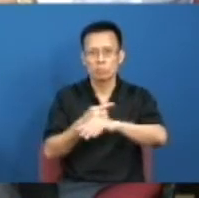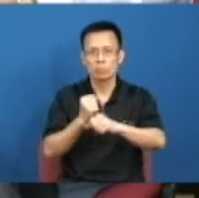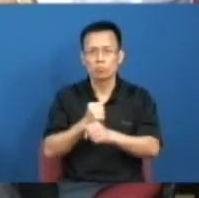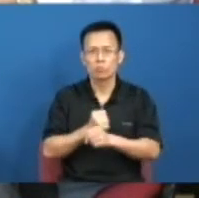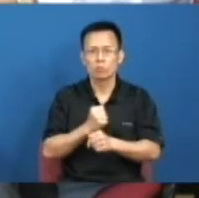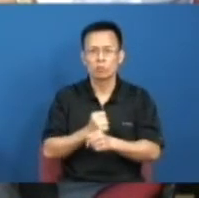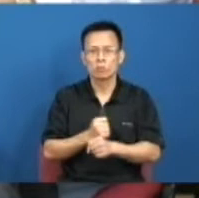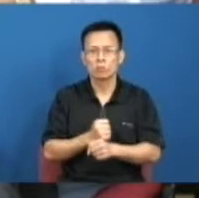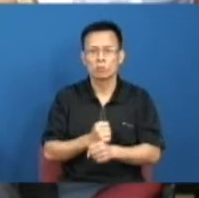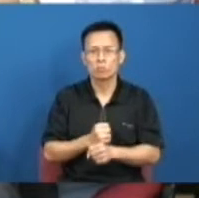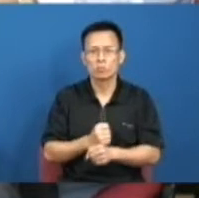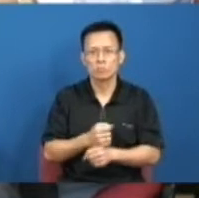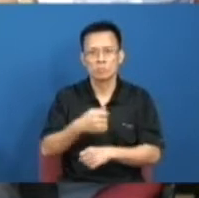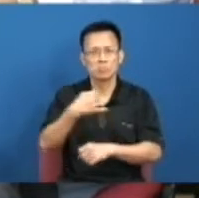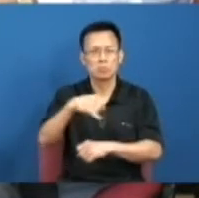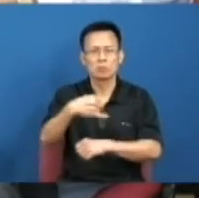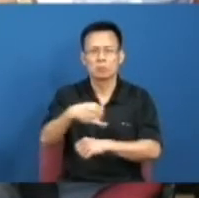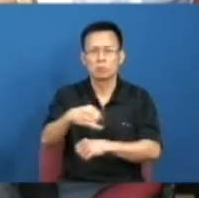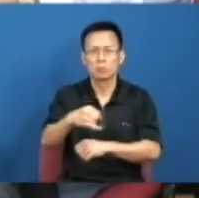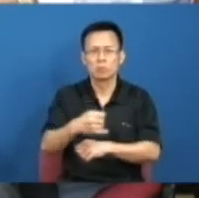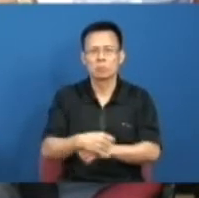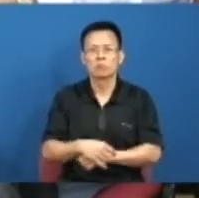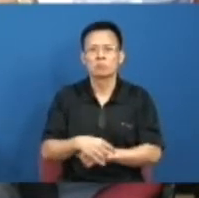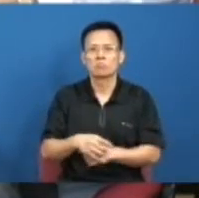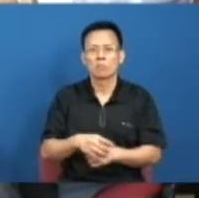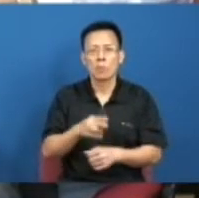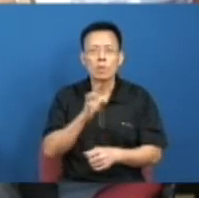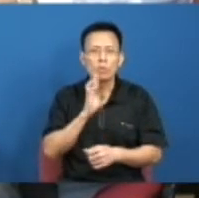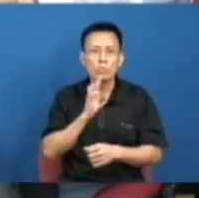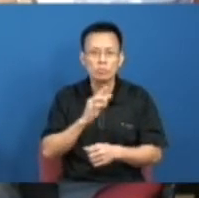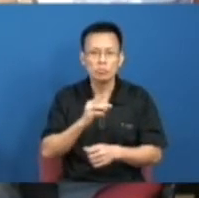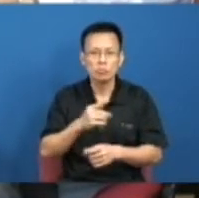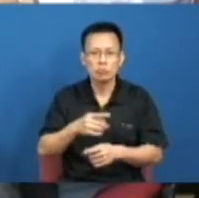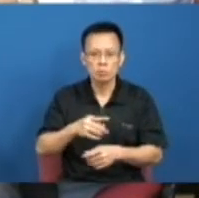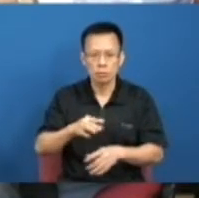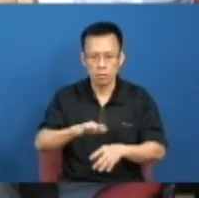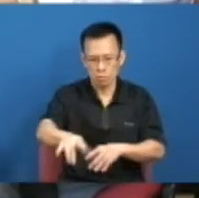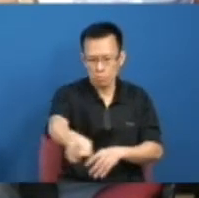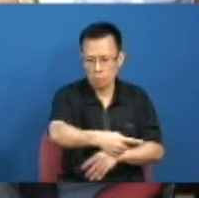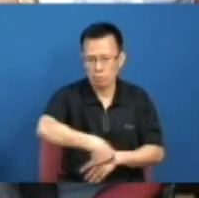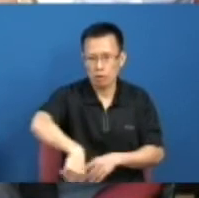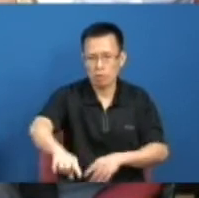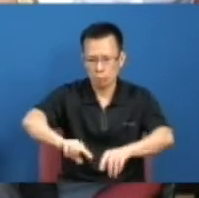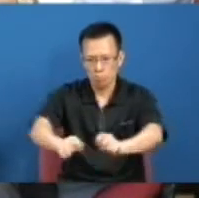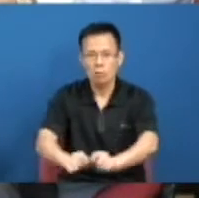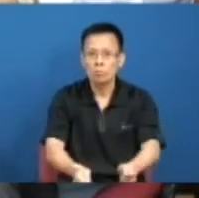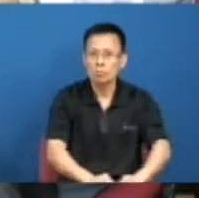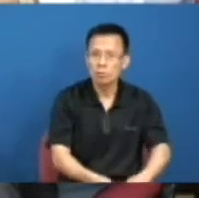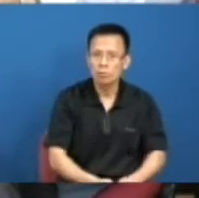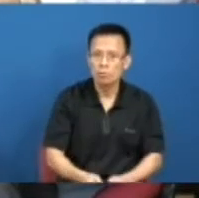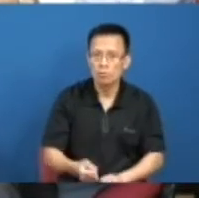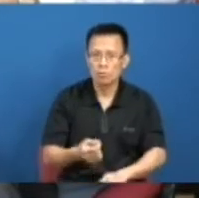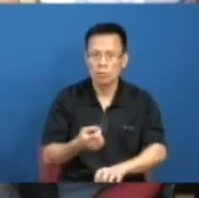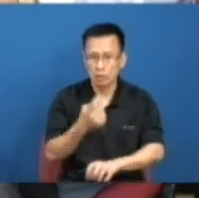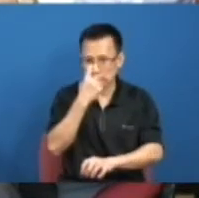就係唔理想嘅。 嗯， 點解唔理想咧？譬如你打起咗個地台，即係煙泥沙個地台打起